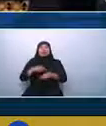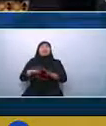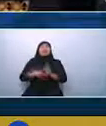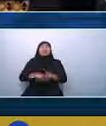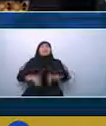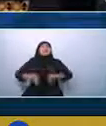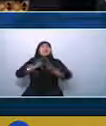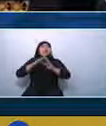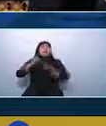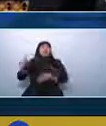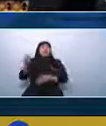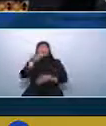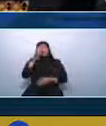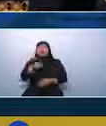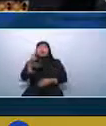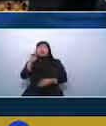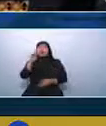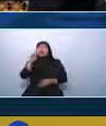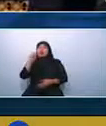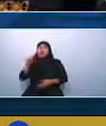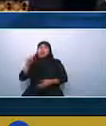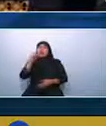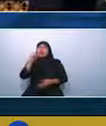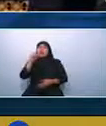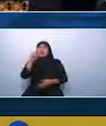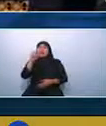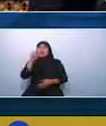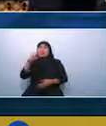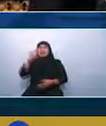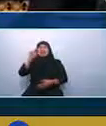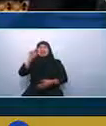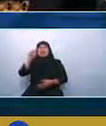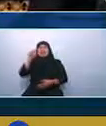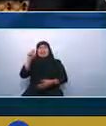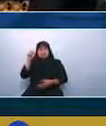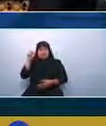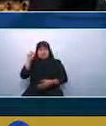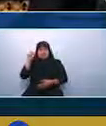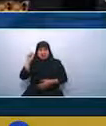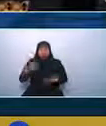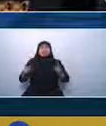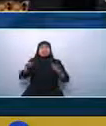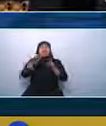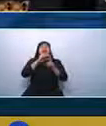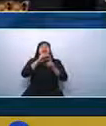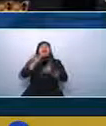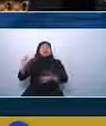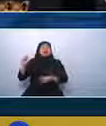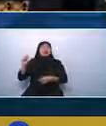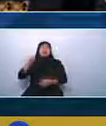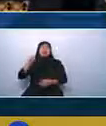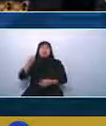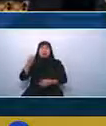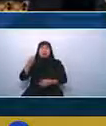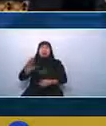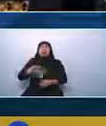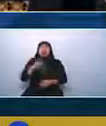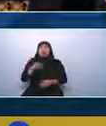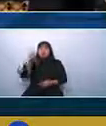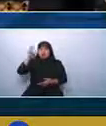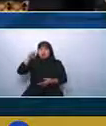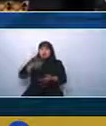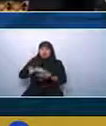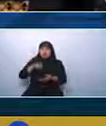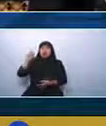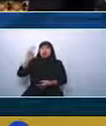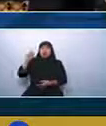meraih predikat wilayah bebas korupsi atau WBK dan 9 satuan kerja mendapat predikat wilayah birokrasi bersih